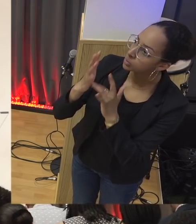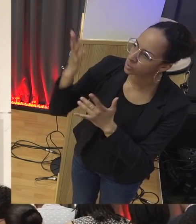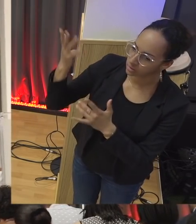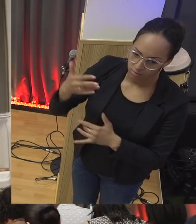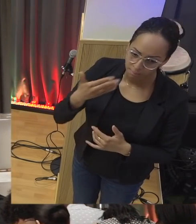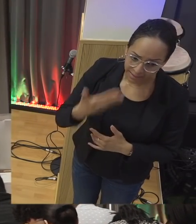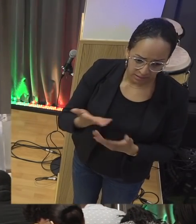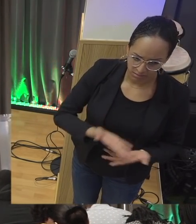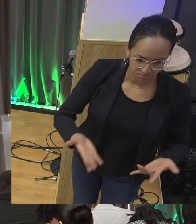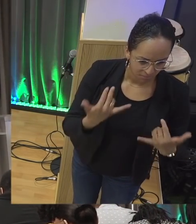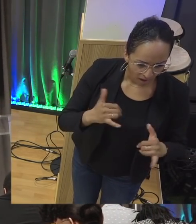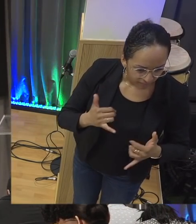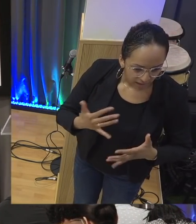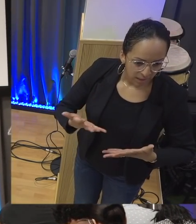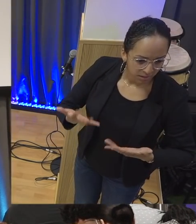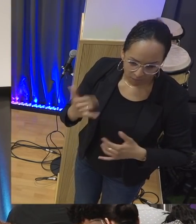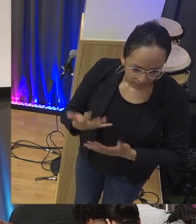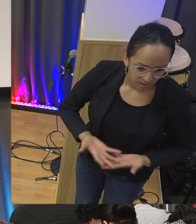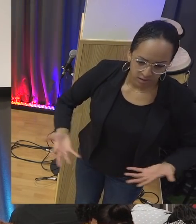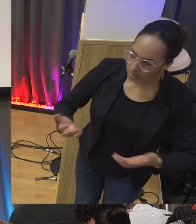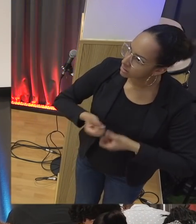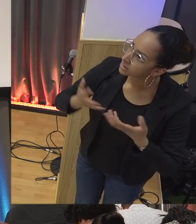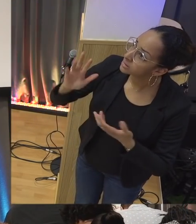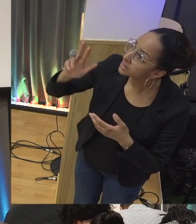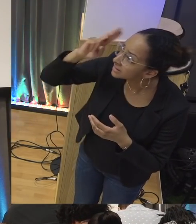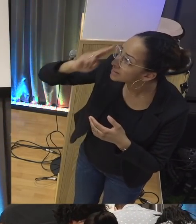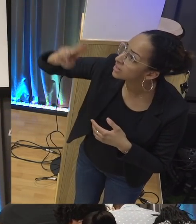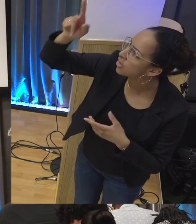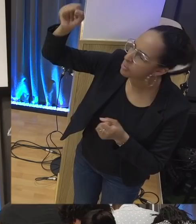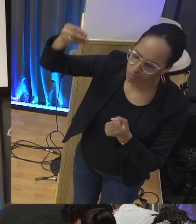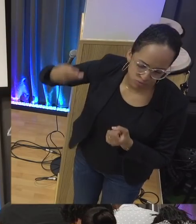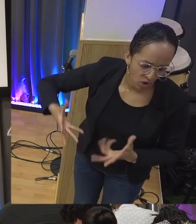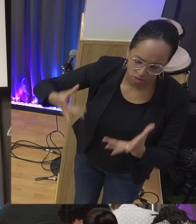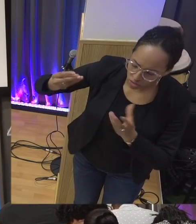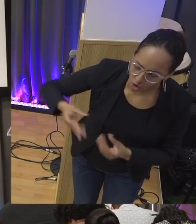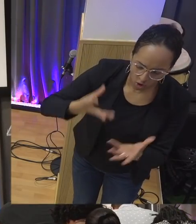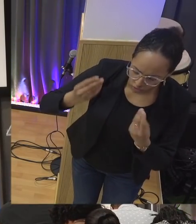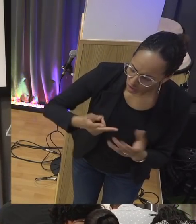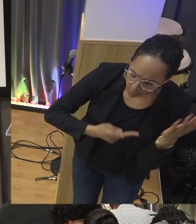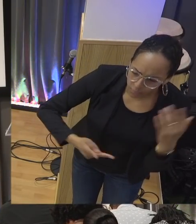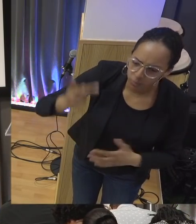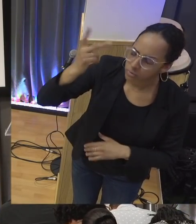mot. Seigneur, pour cette église, je le déclare, tu peux faire infiniment au-delà.